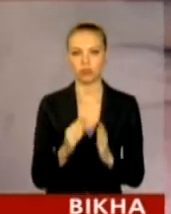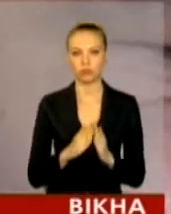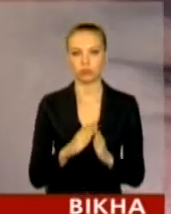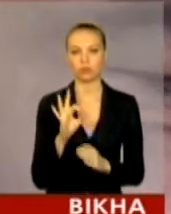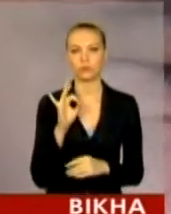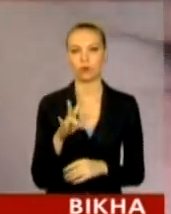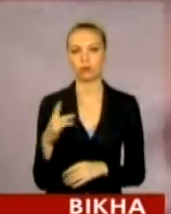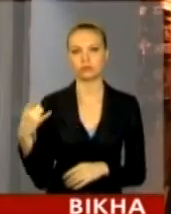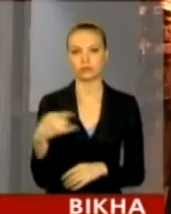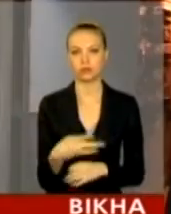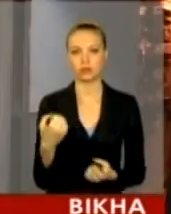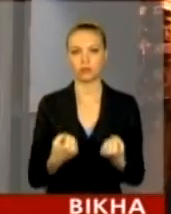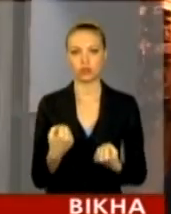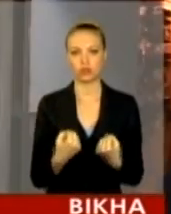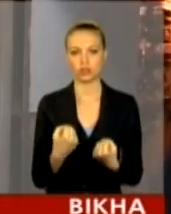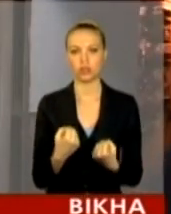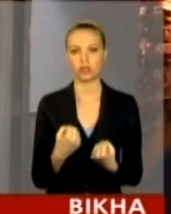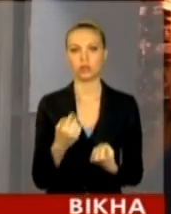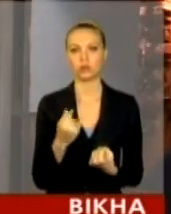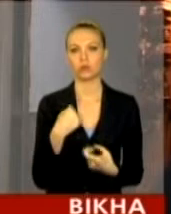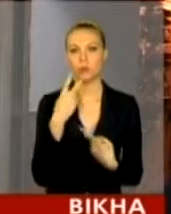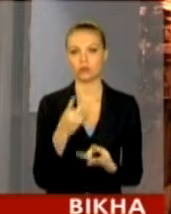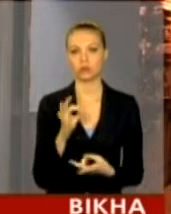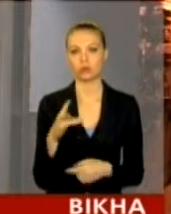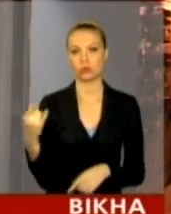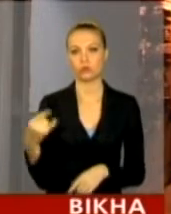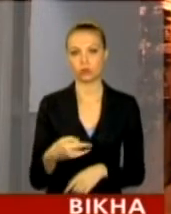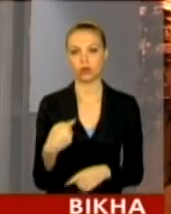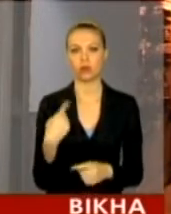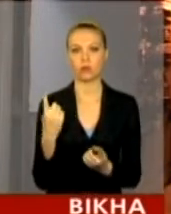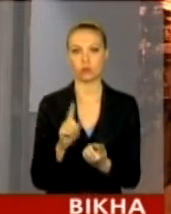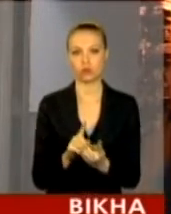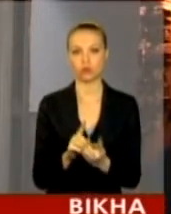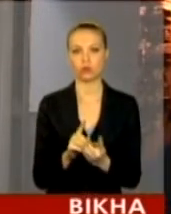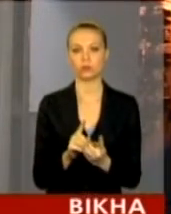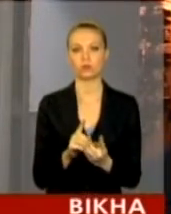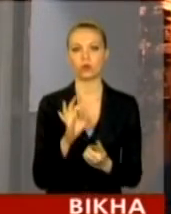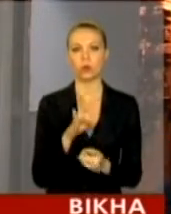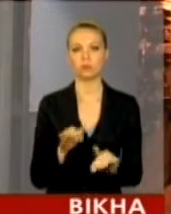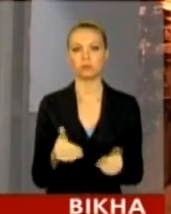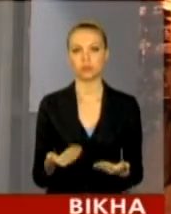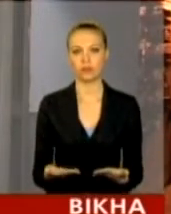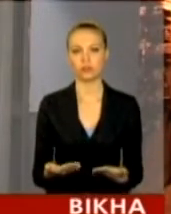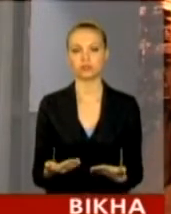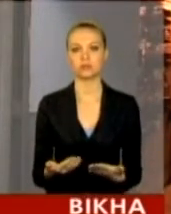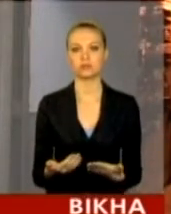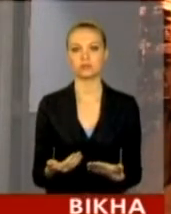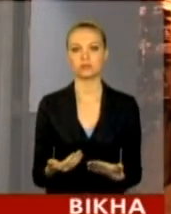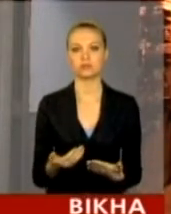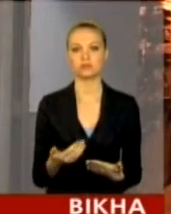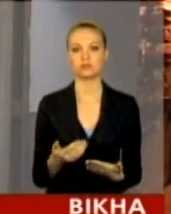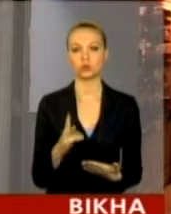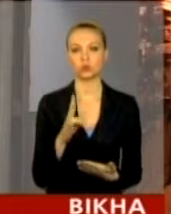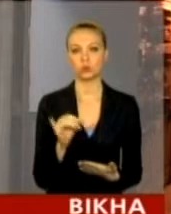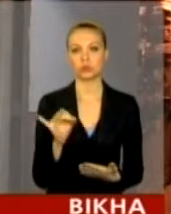Він під'їхав на машині, ну, я побачив, що він під'їхав, підійшов, він представився. Вот.